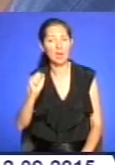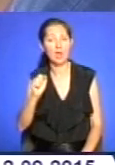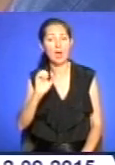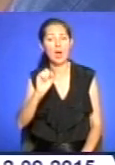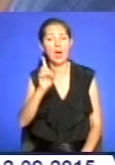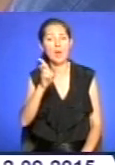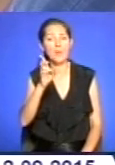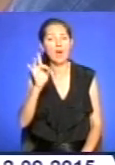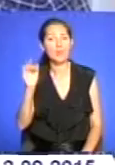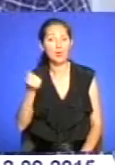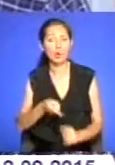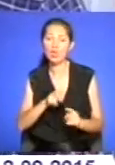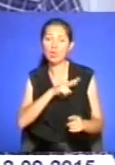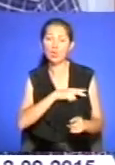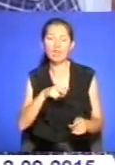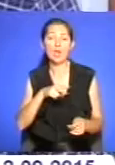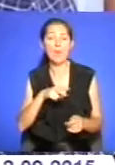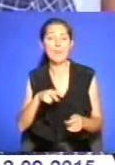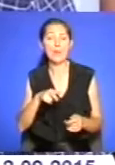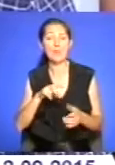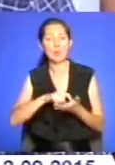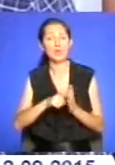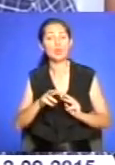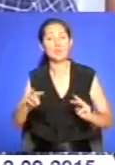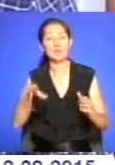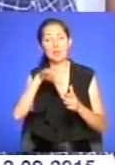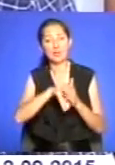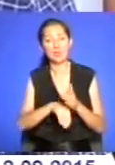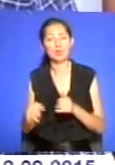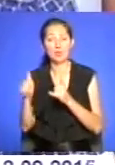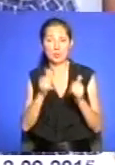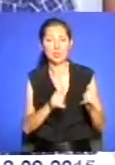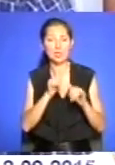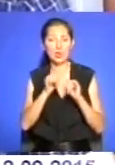нагороджений премією Кабінету міністрів за внесок у забезпечення розвитку молодіжного руху.